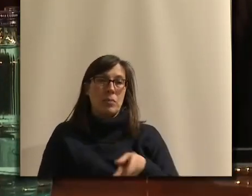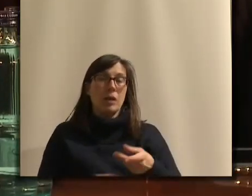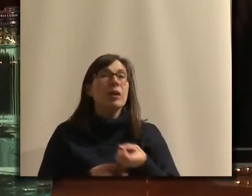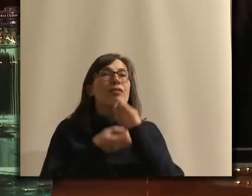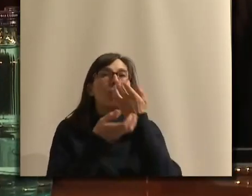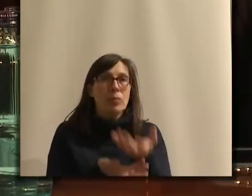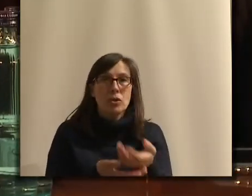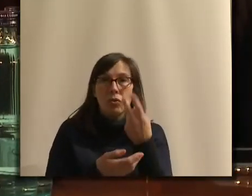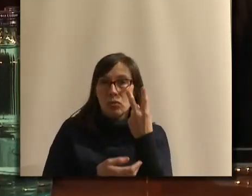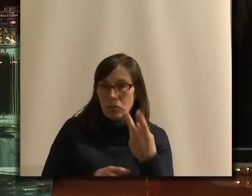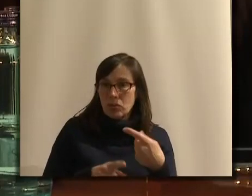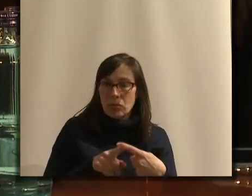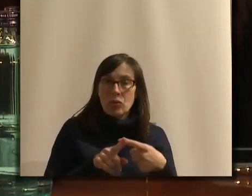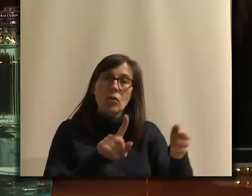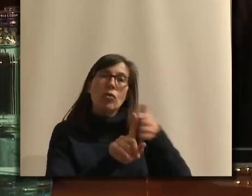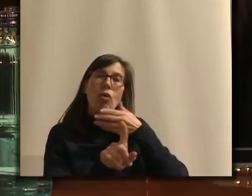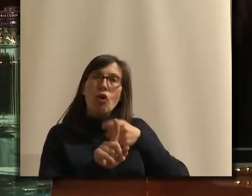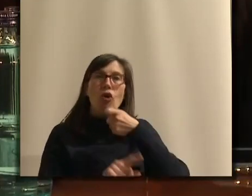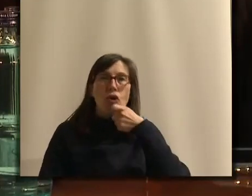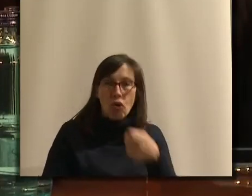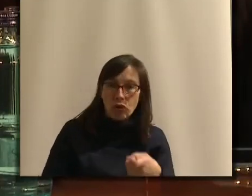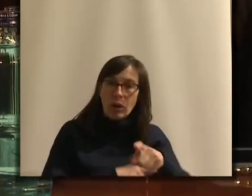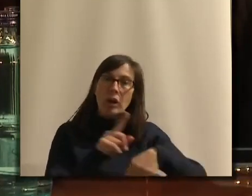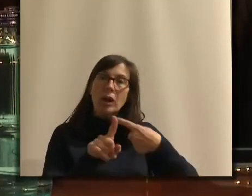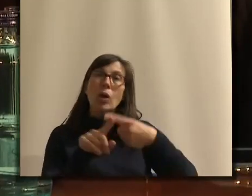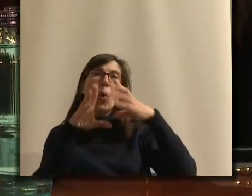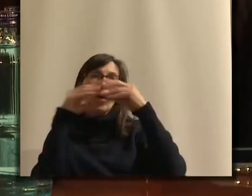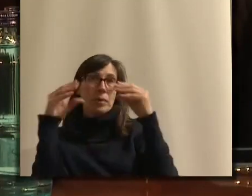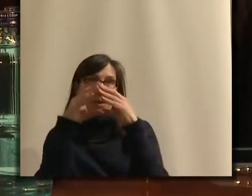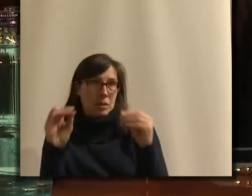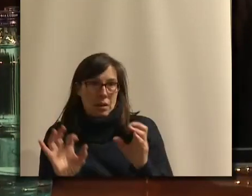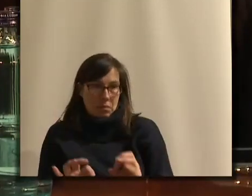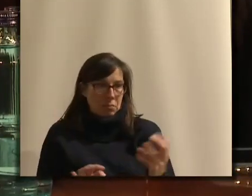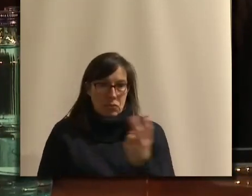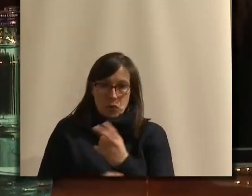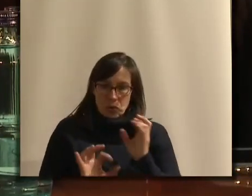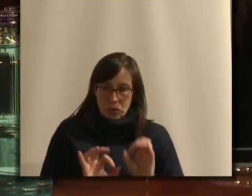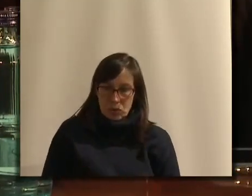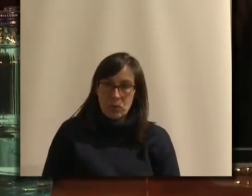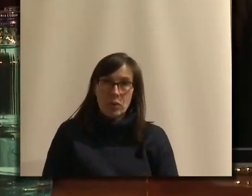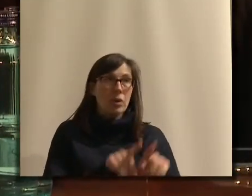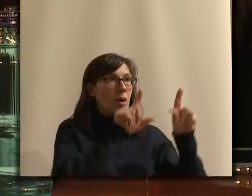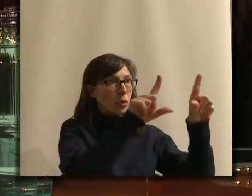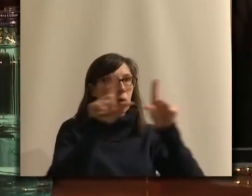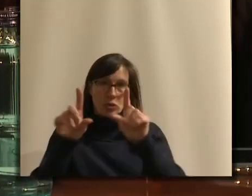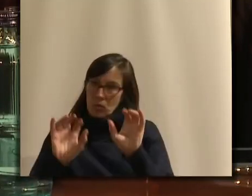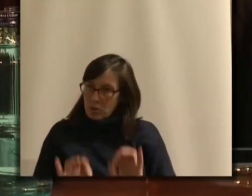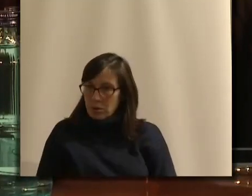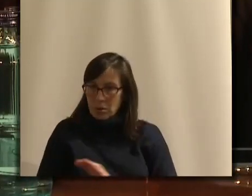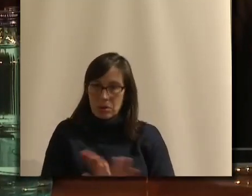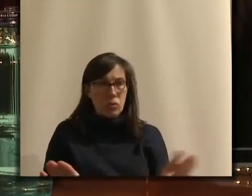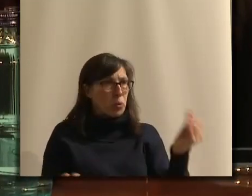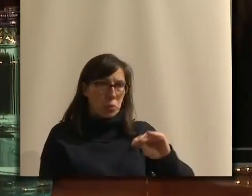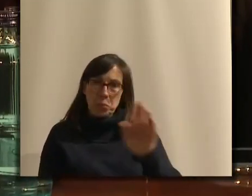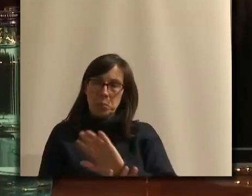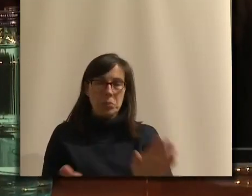missatge, a l'encontre de la violència i que som una ciutat universitari. I d'entrada la retolació quedarà així i no la tocarem